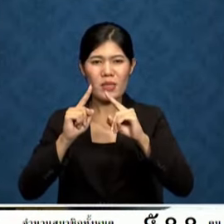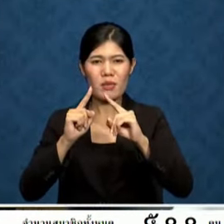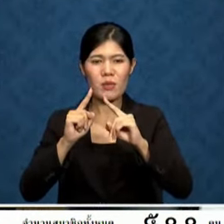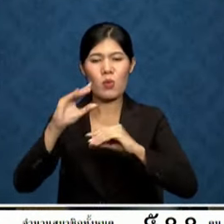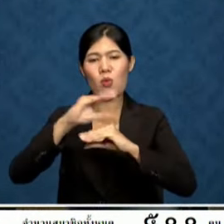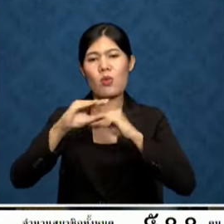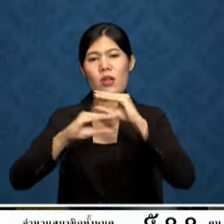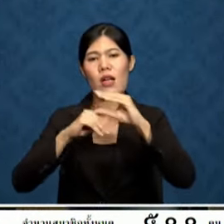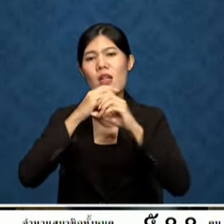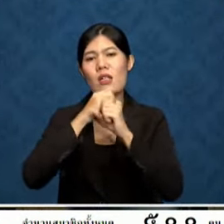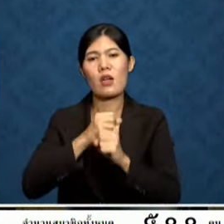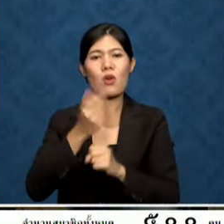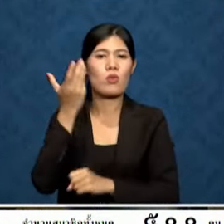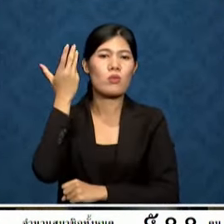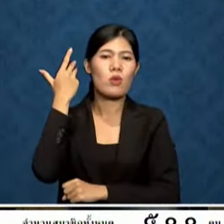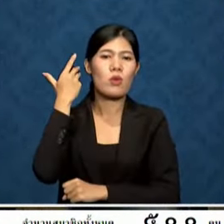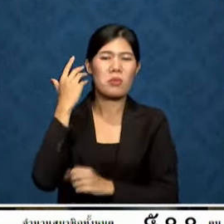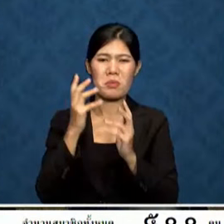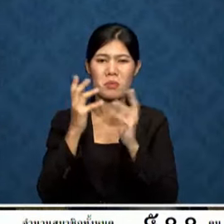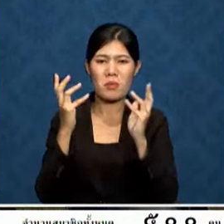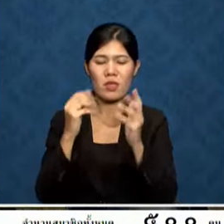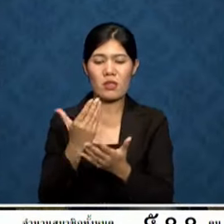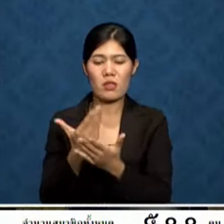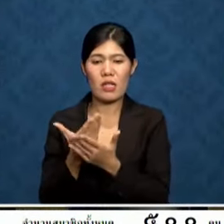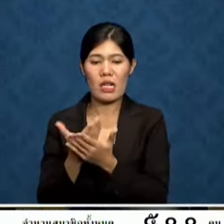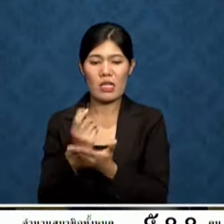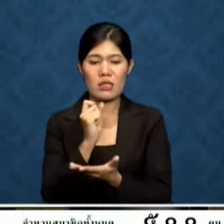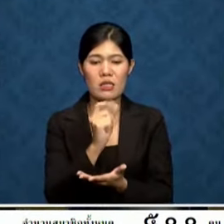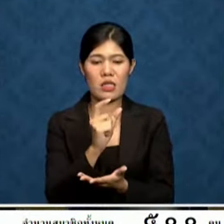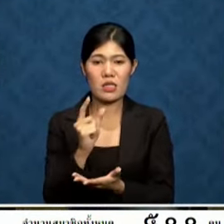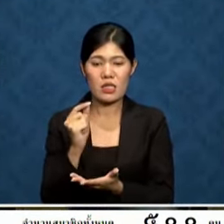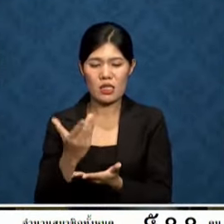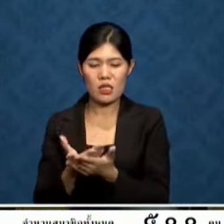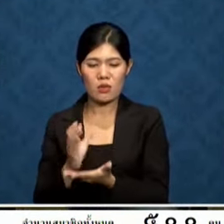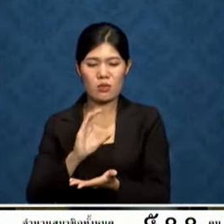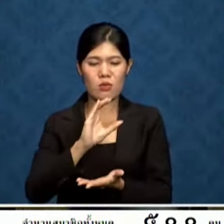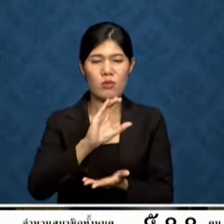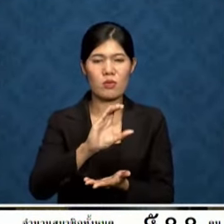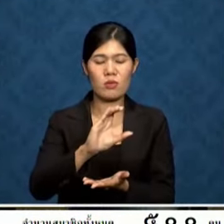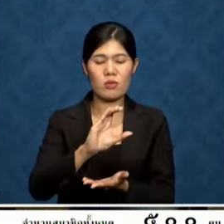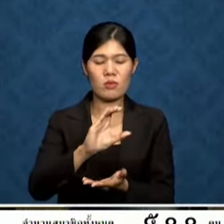มากแล้วหันไปดูรายจ่ายในการลง